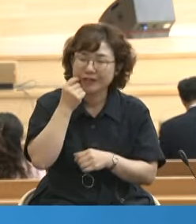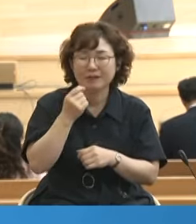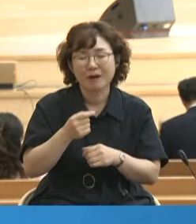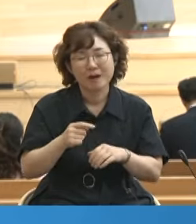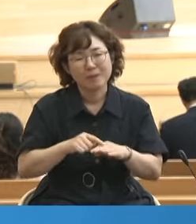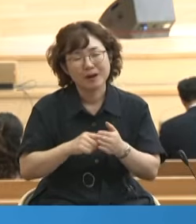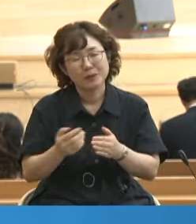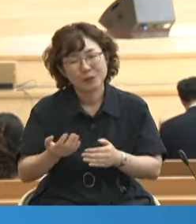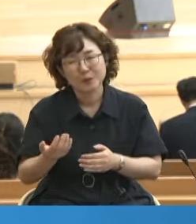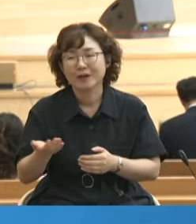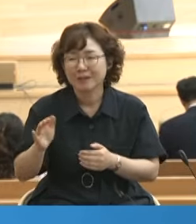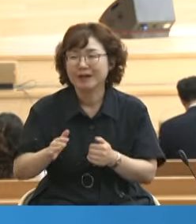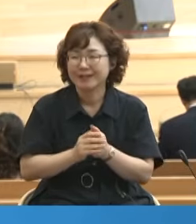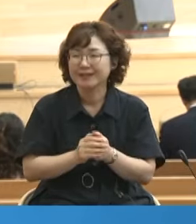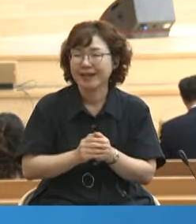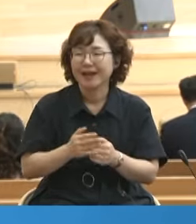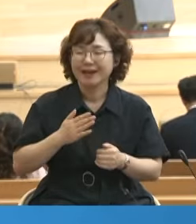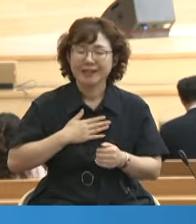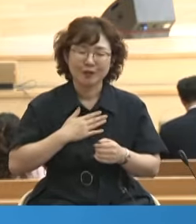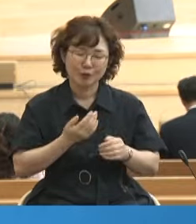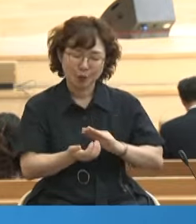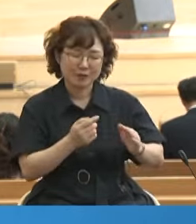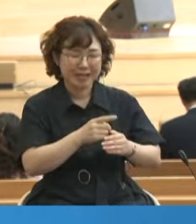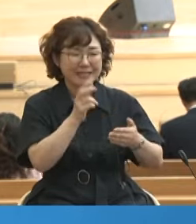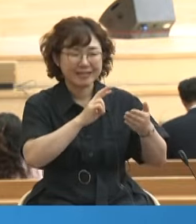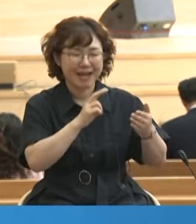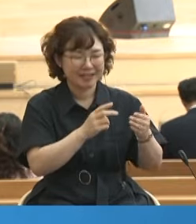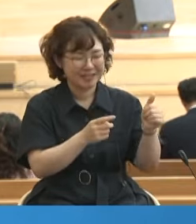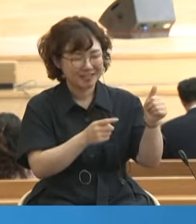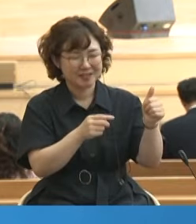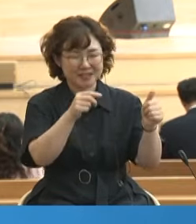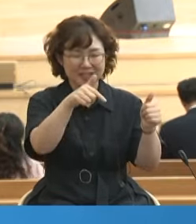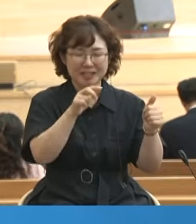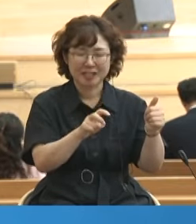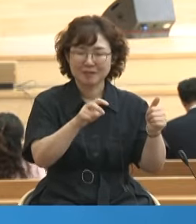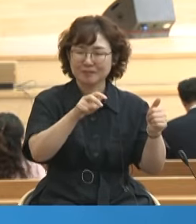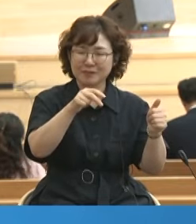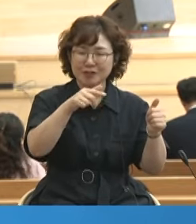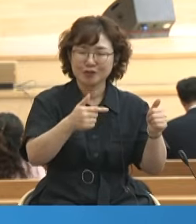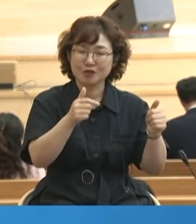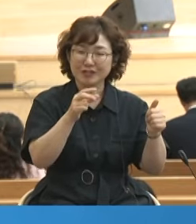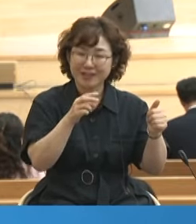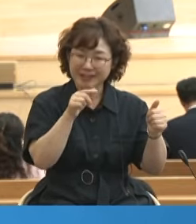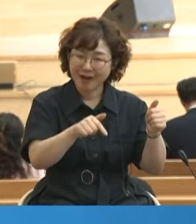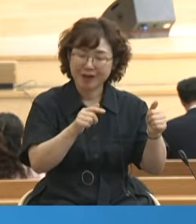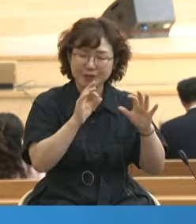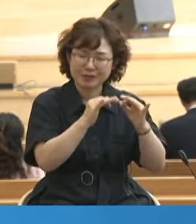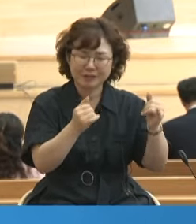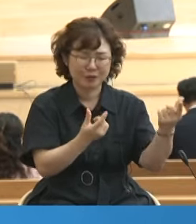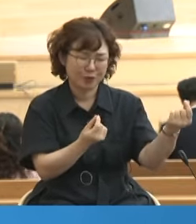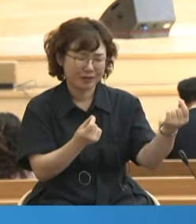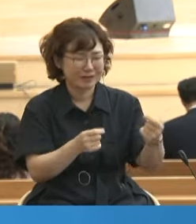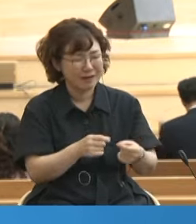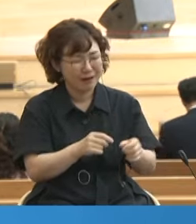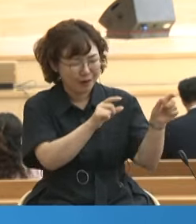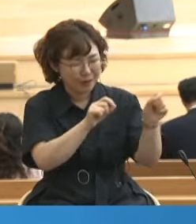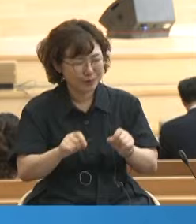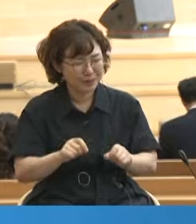아파서 나도 김준혁 좀 산 만큼 아니지만 찬송을 좀 하던 사람인데 얼마나